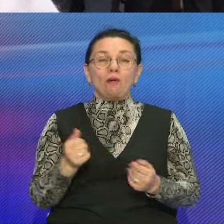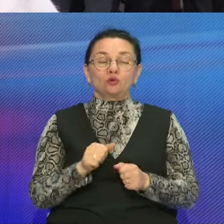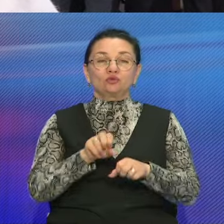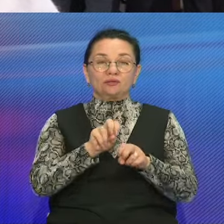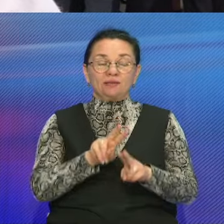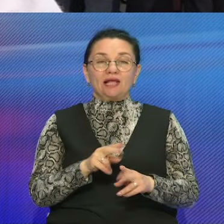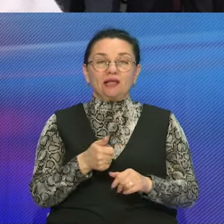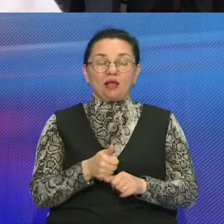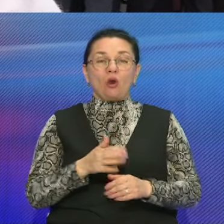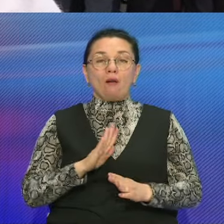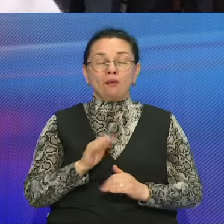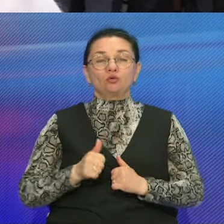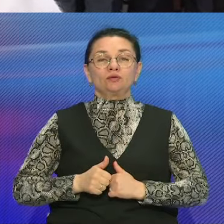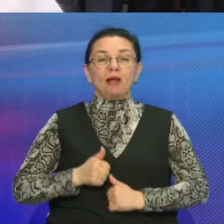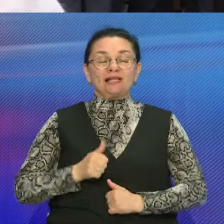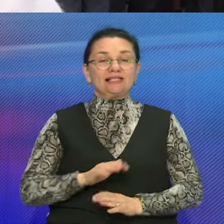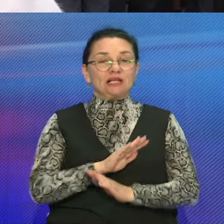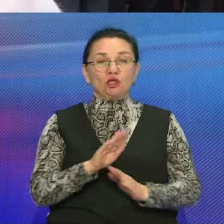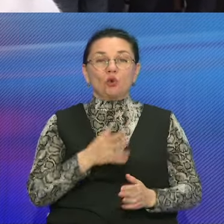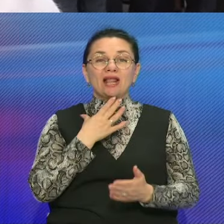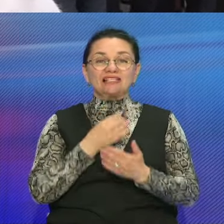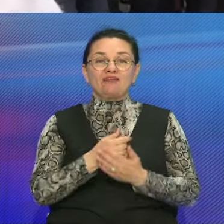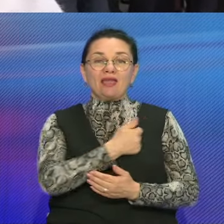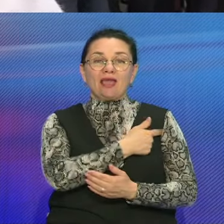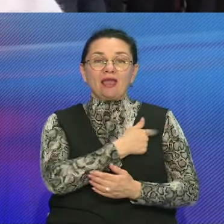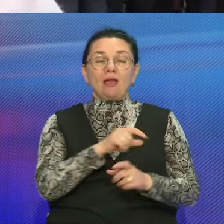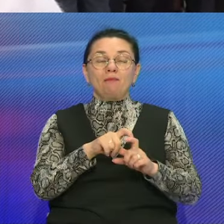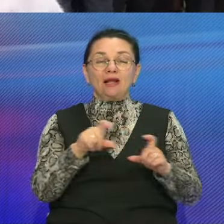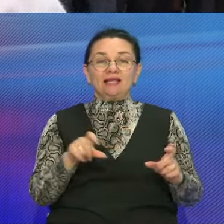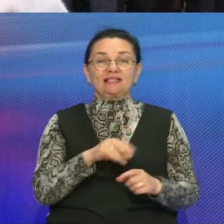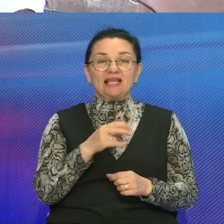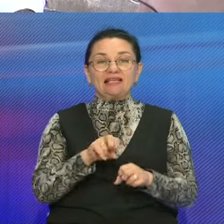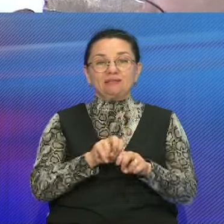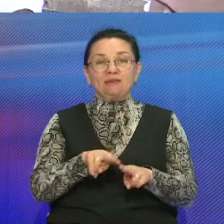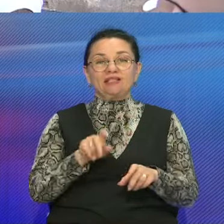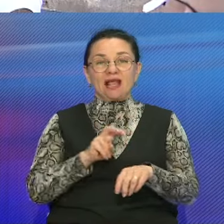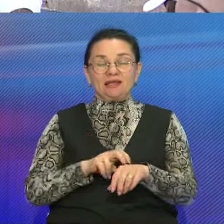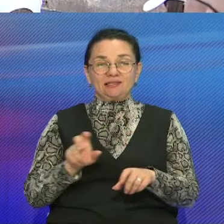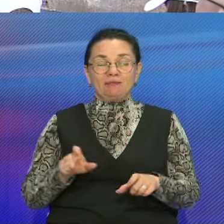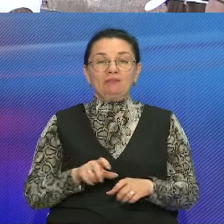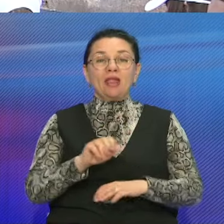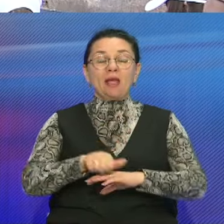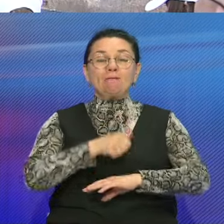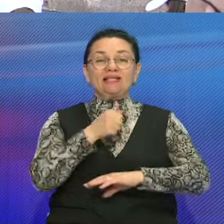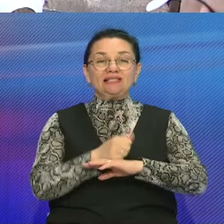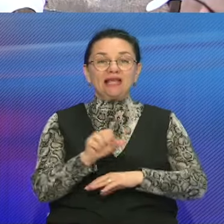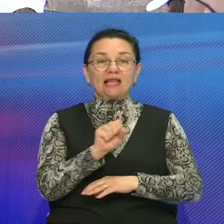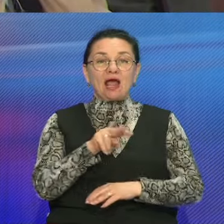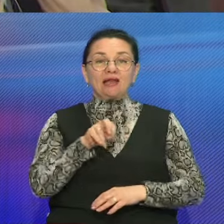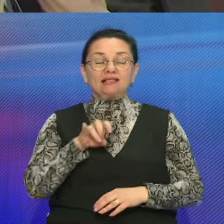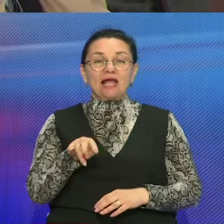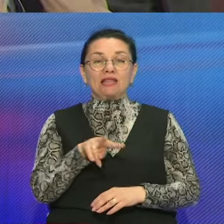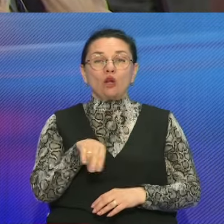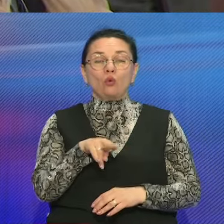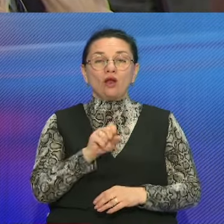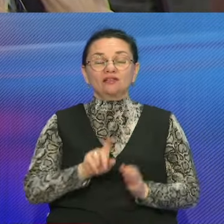будем гордиться не только своей больницей, но и специалистами, которые в ней работают. Президент Беларуси Александр Лукашенко подчас